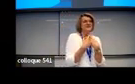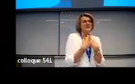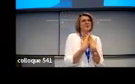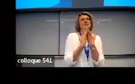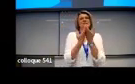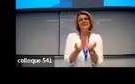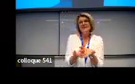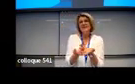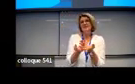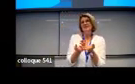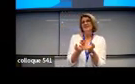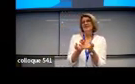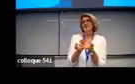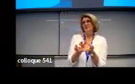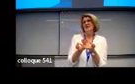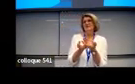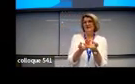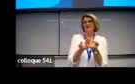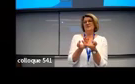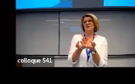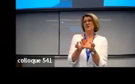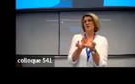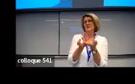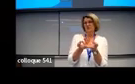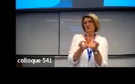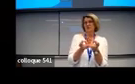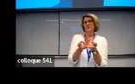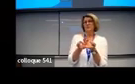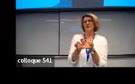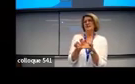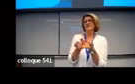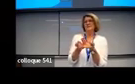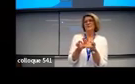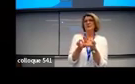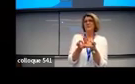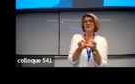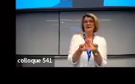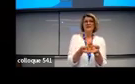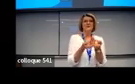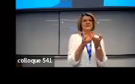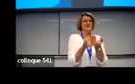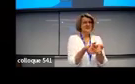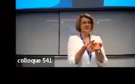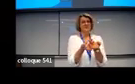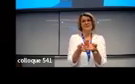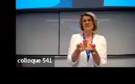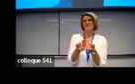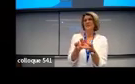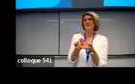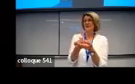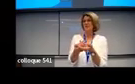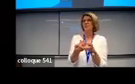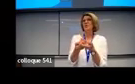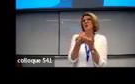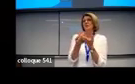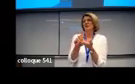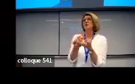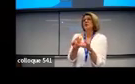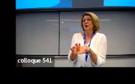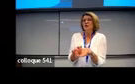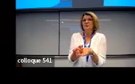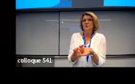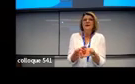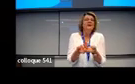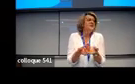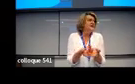dans la façon finalement de réfléchir sur la façon dont nos étudiants utilisent Wikipédia, dont les enseignants utilisent Wikipédia ou comment